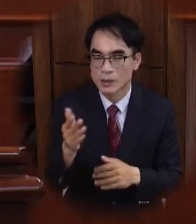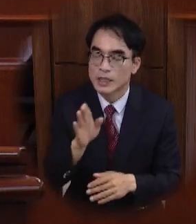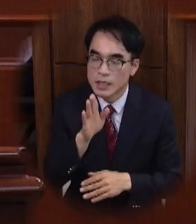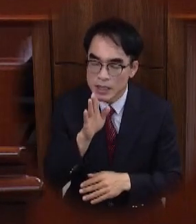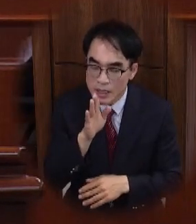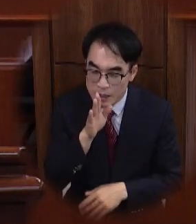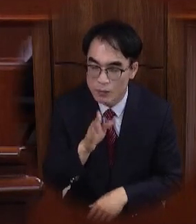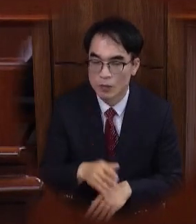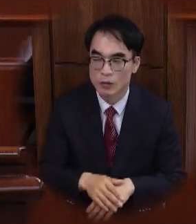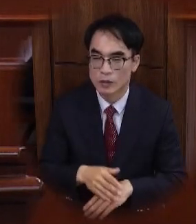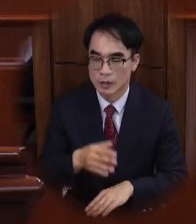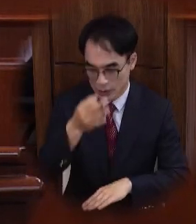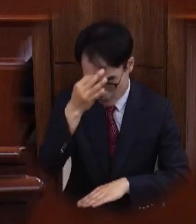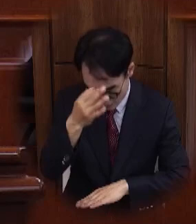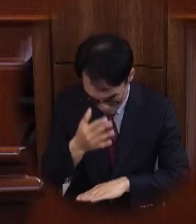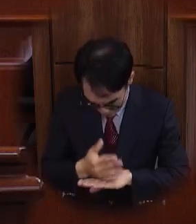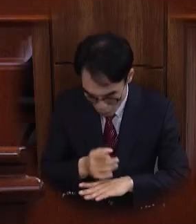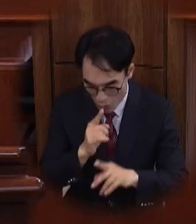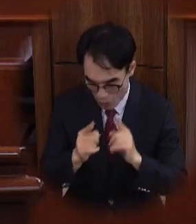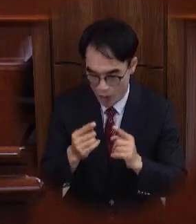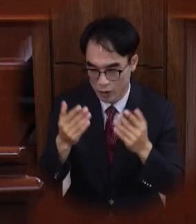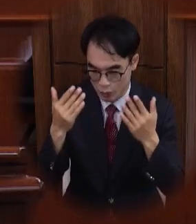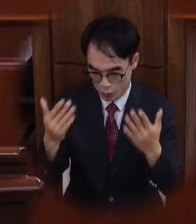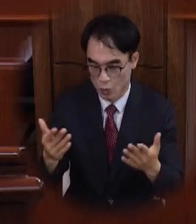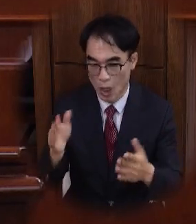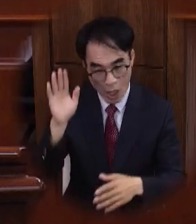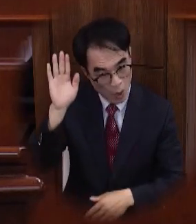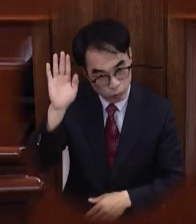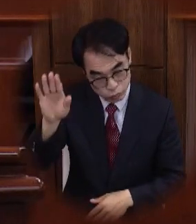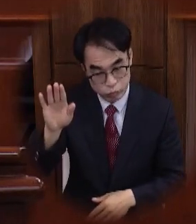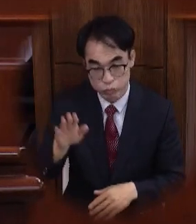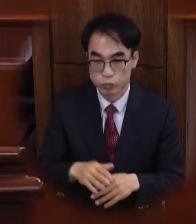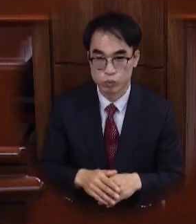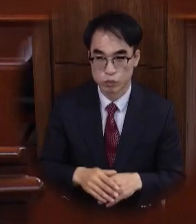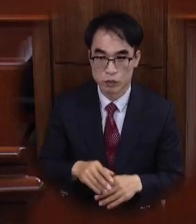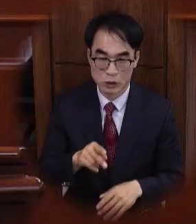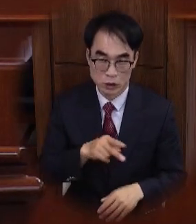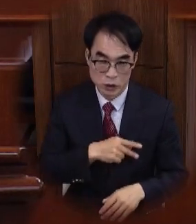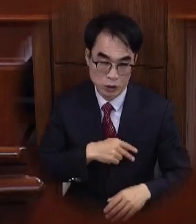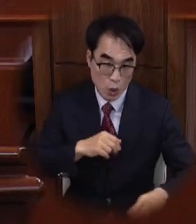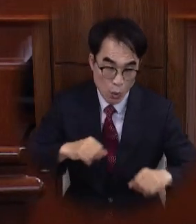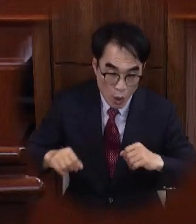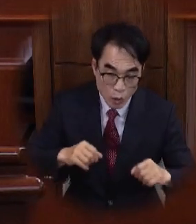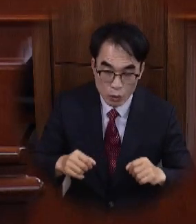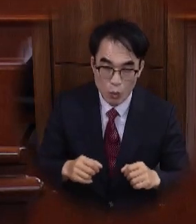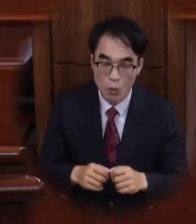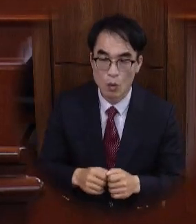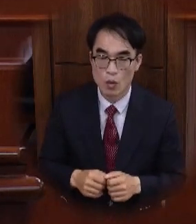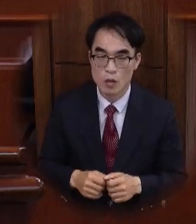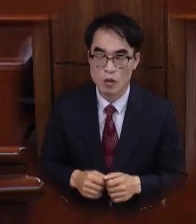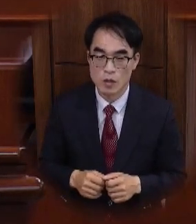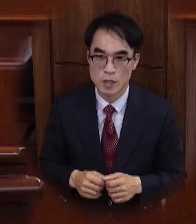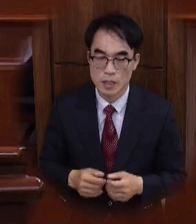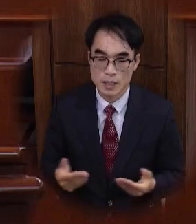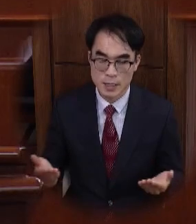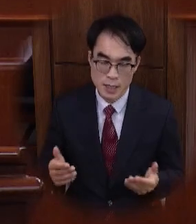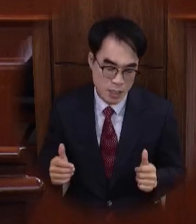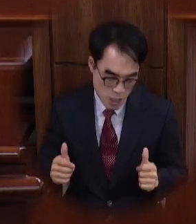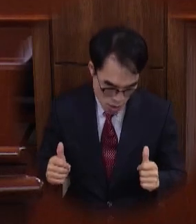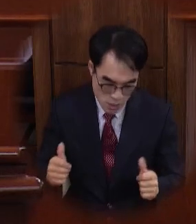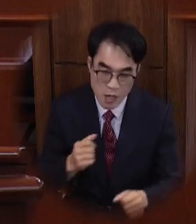진심으로 사과의 말씀을 드리며 앞으로 우정 활동과 본연의 임무에 충실함은